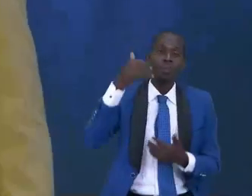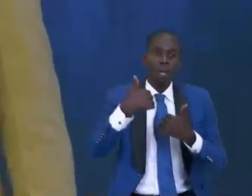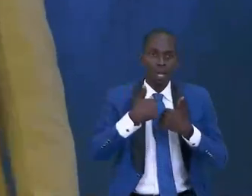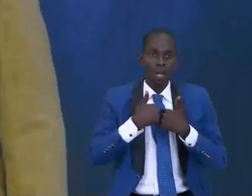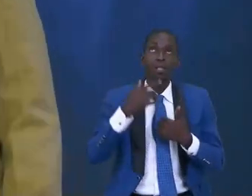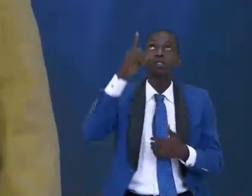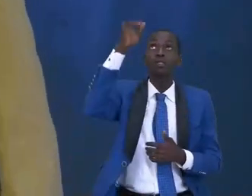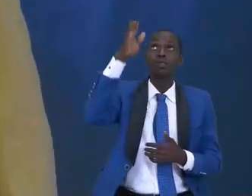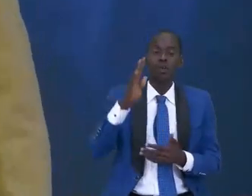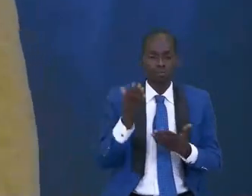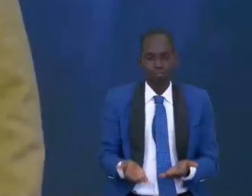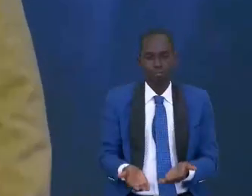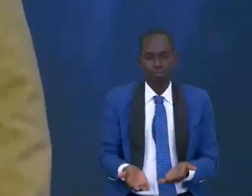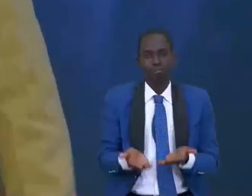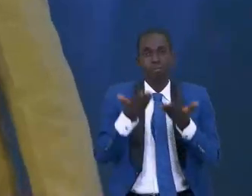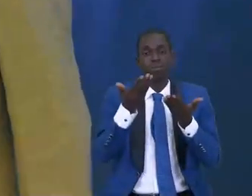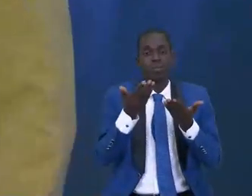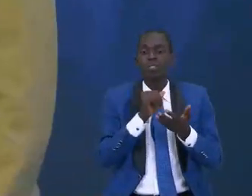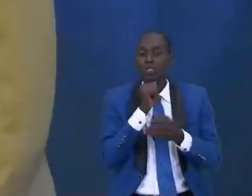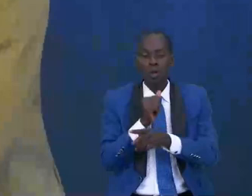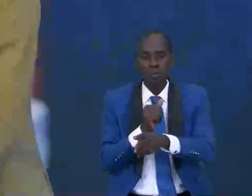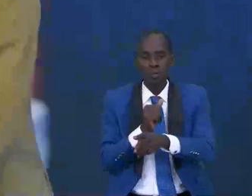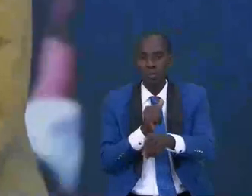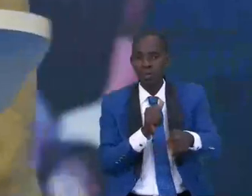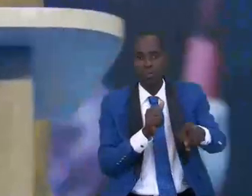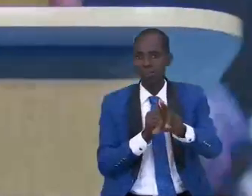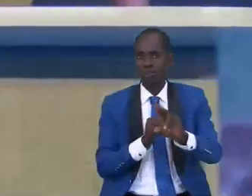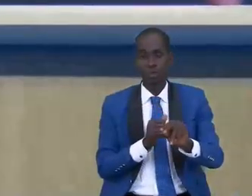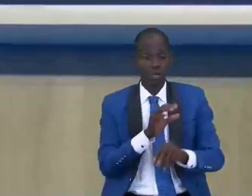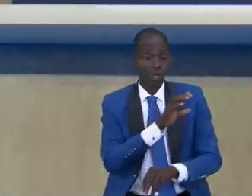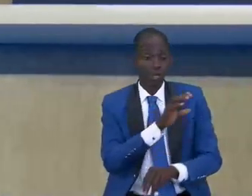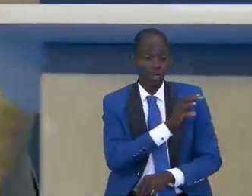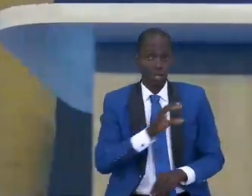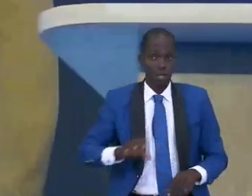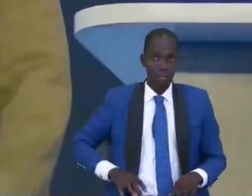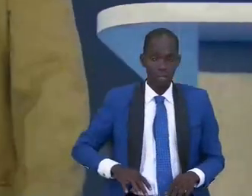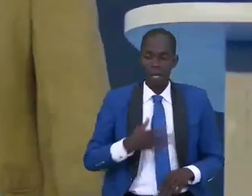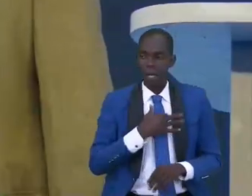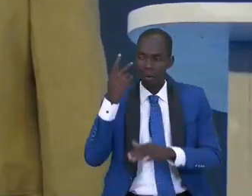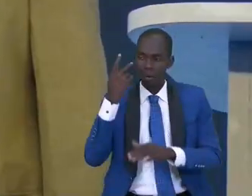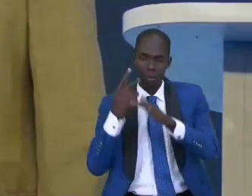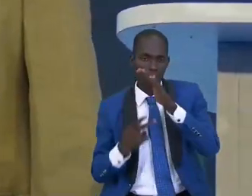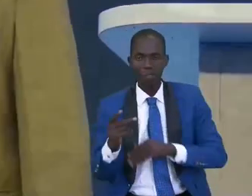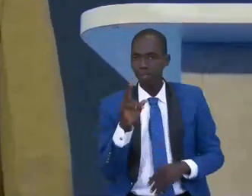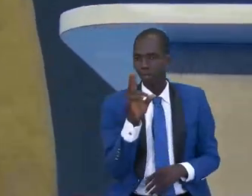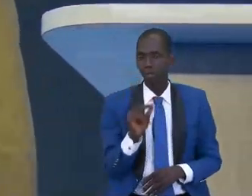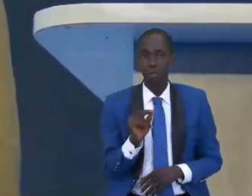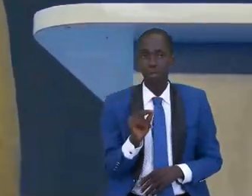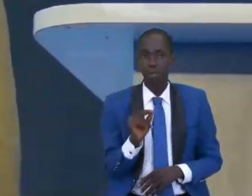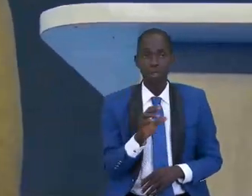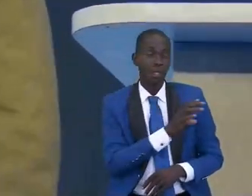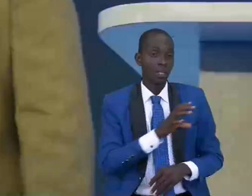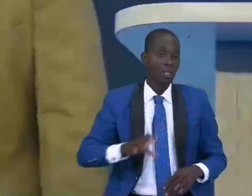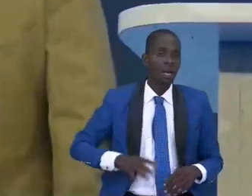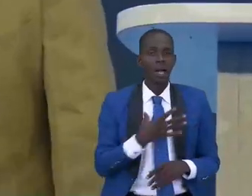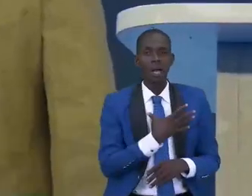Dieu l'a élevé. Pas eux, pas Christ et les